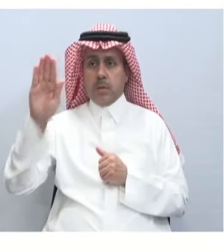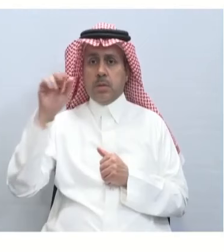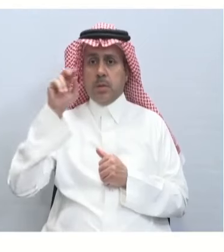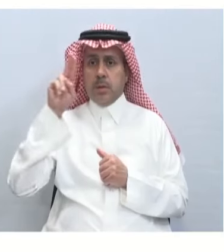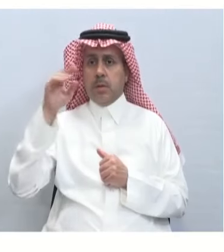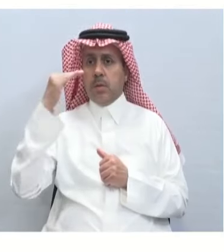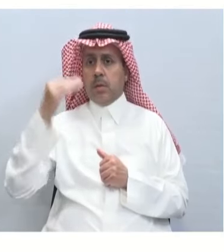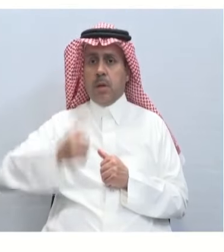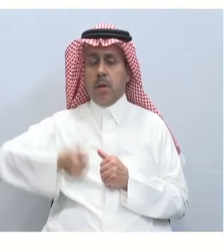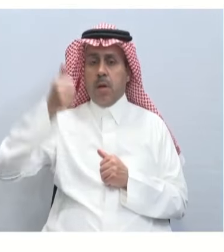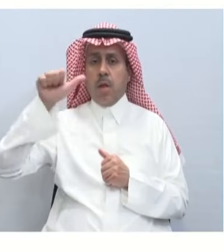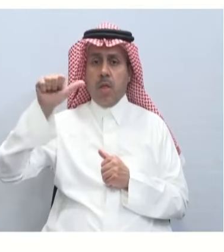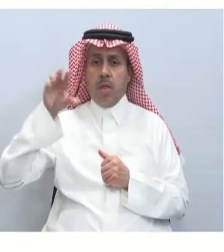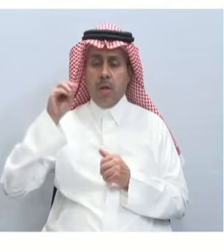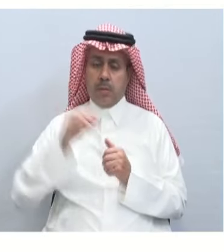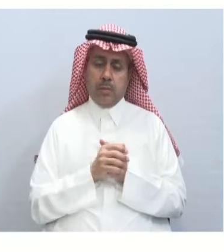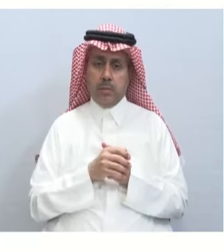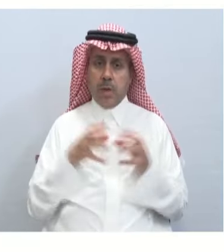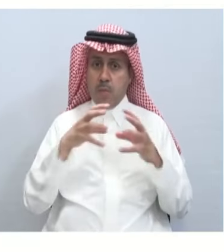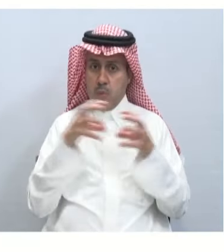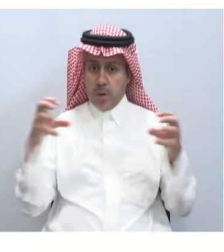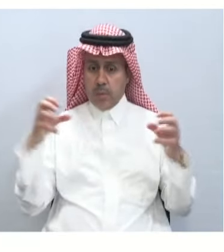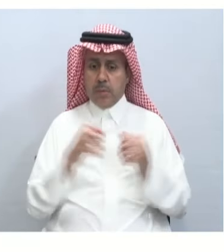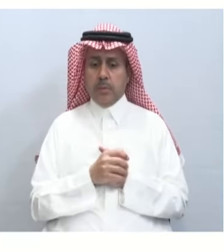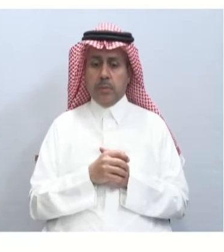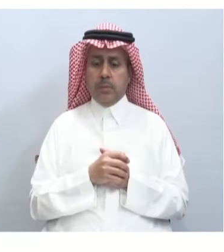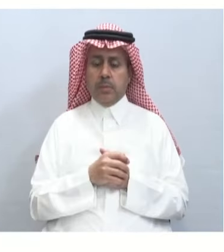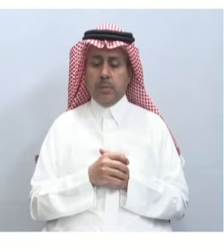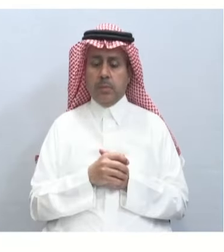الاستحاضه المراد بها او تعريف